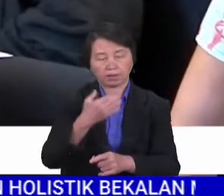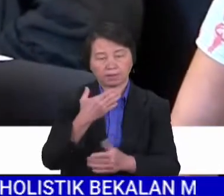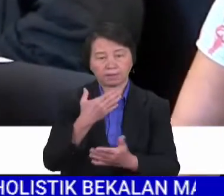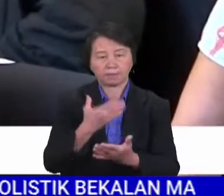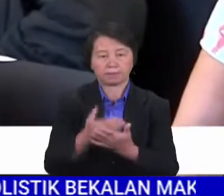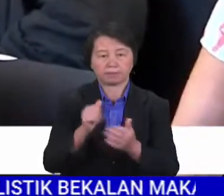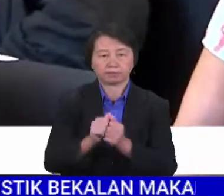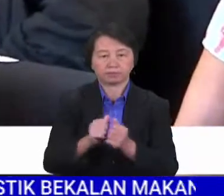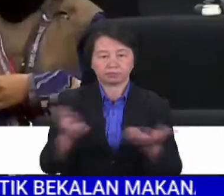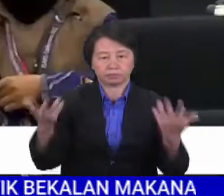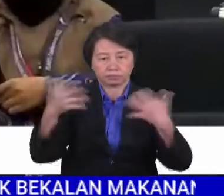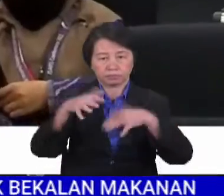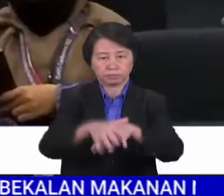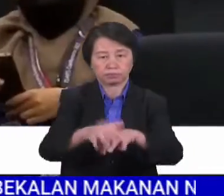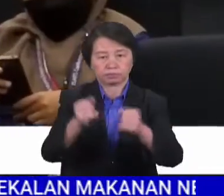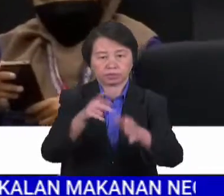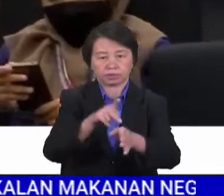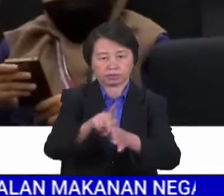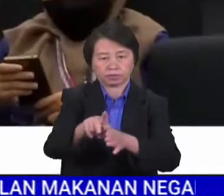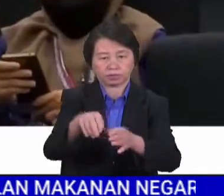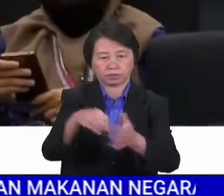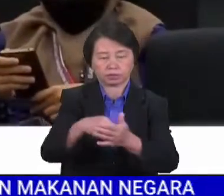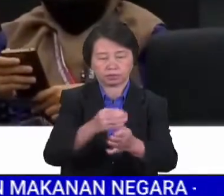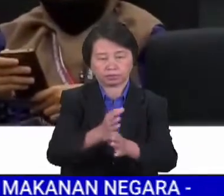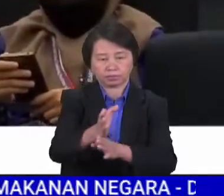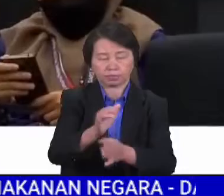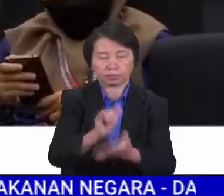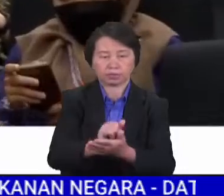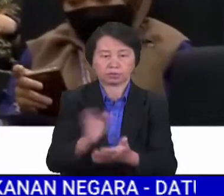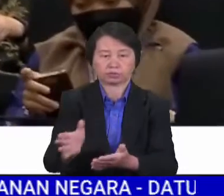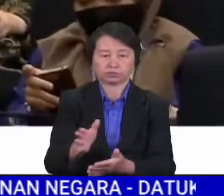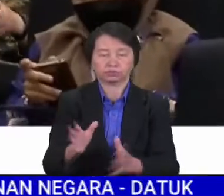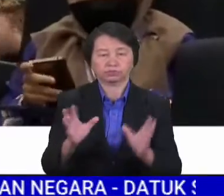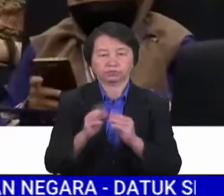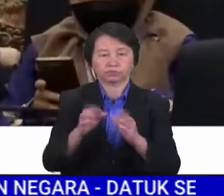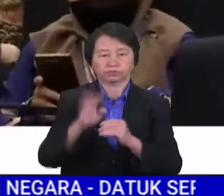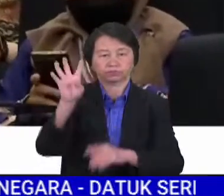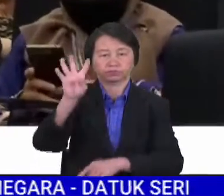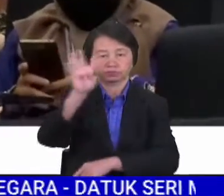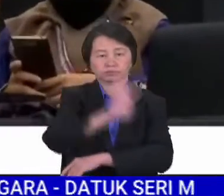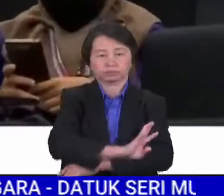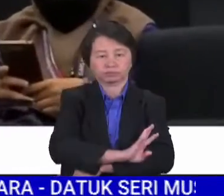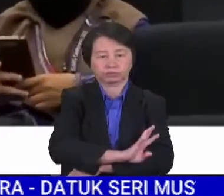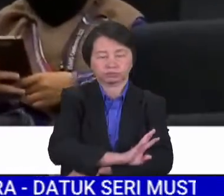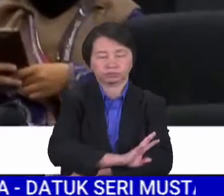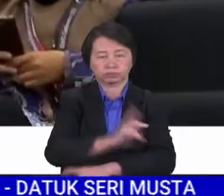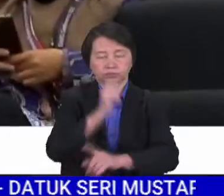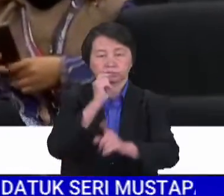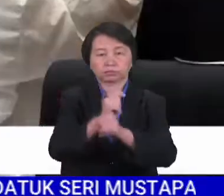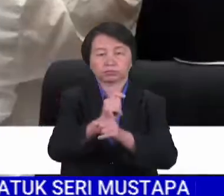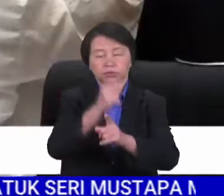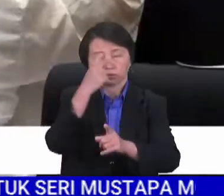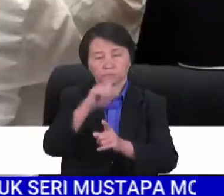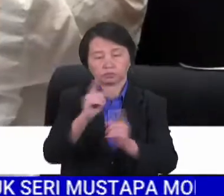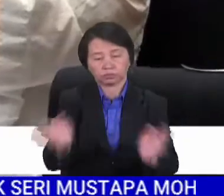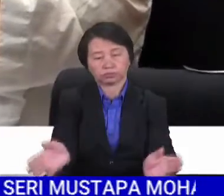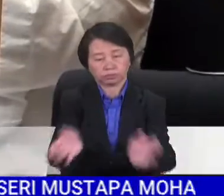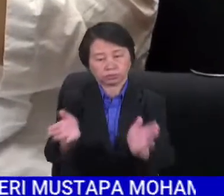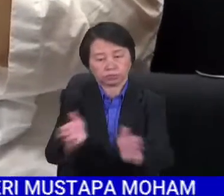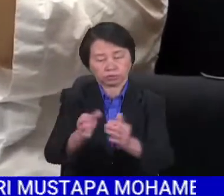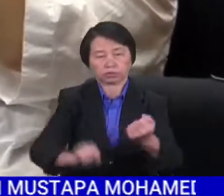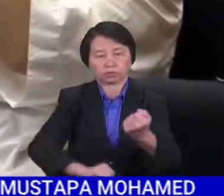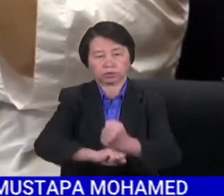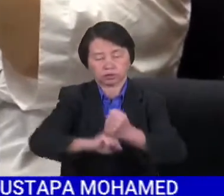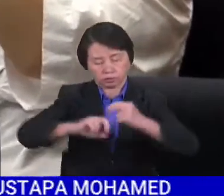baru dengan menghimpunkan ramai pakai dalam bidang berkenaan persidangan empat hari itu antara lain bertujuan untuk menggalang dan